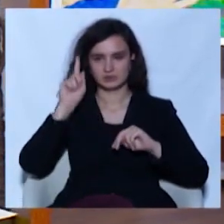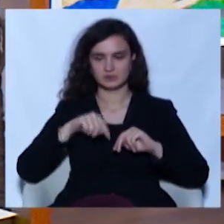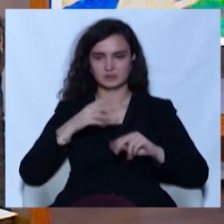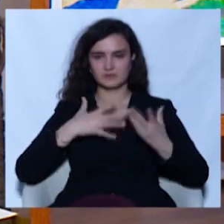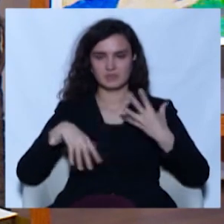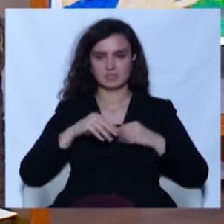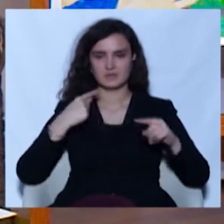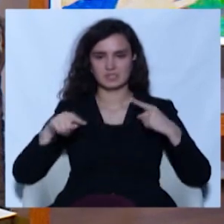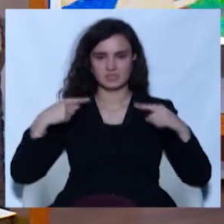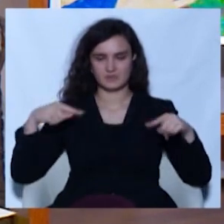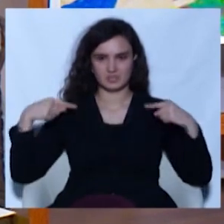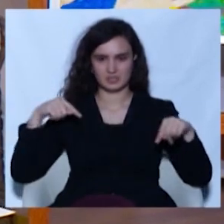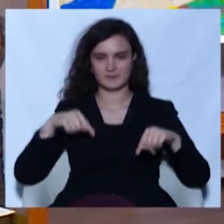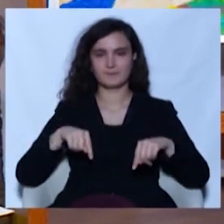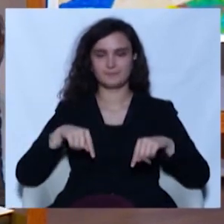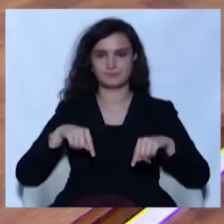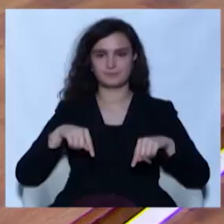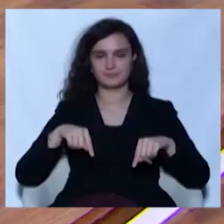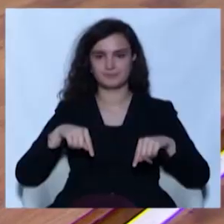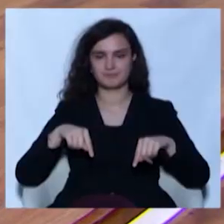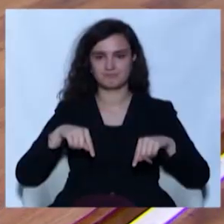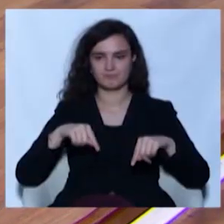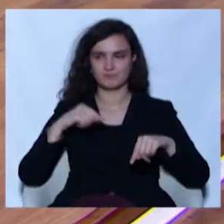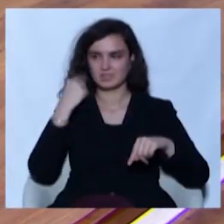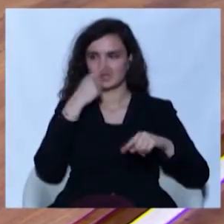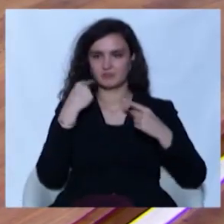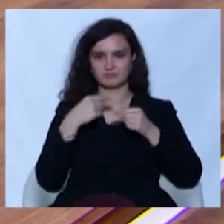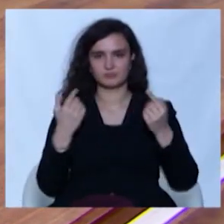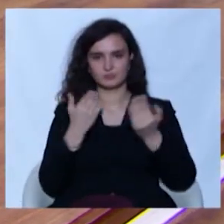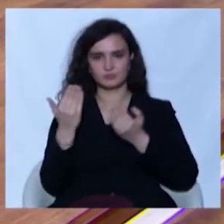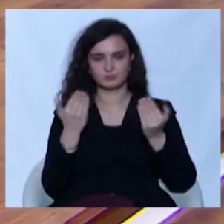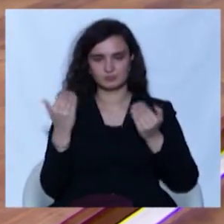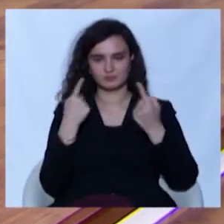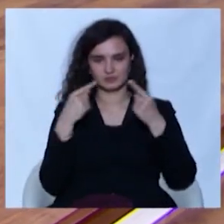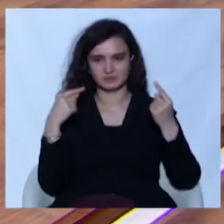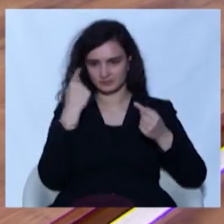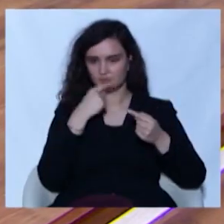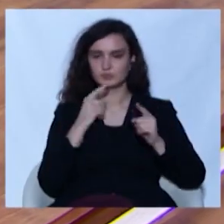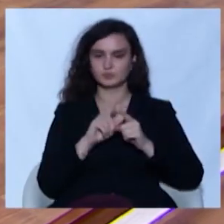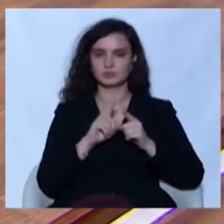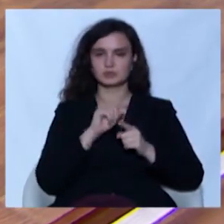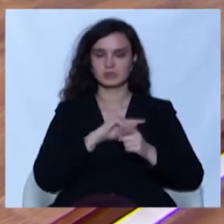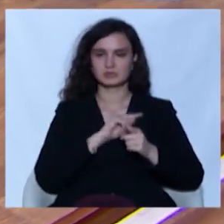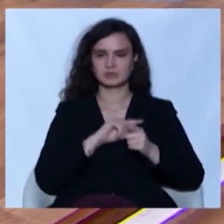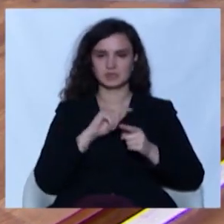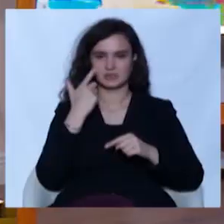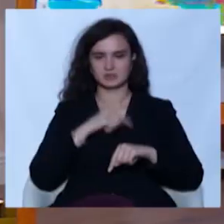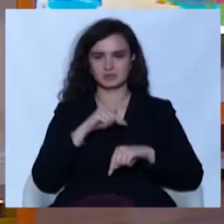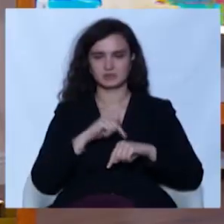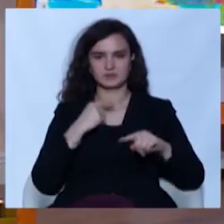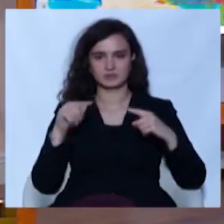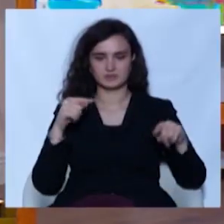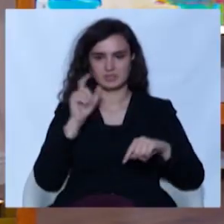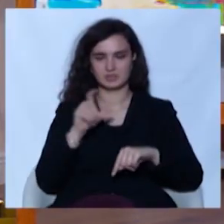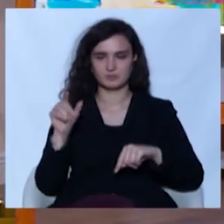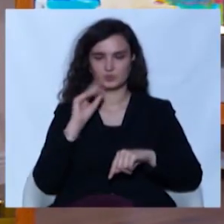ყველა სხვადასხვანაირი ნაკვთები გვაქვს სახეს, ხო? Და ასევე სხვადასხვა ხასიათზეა სხვადასხვა